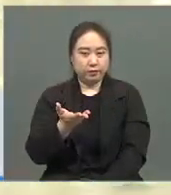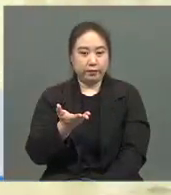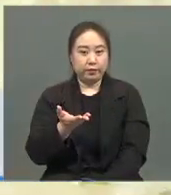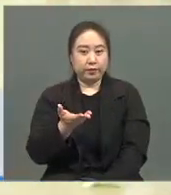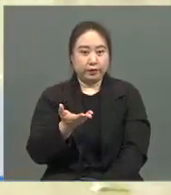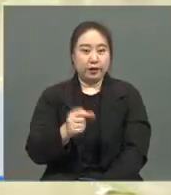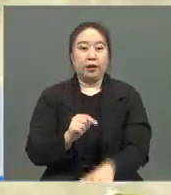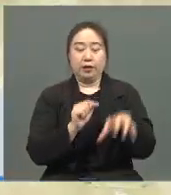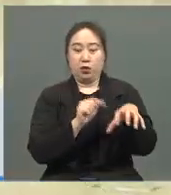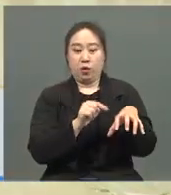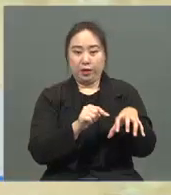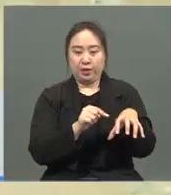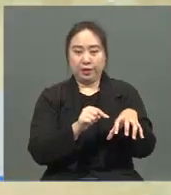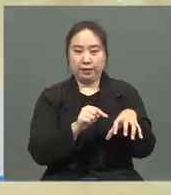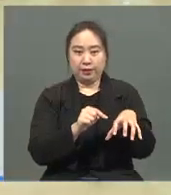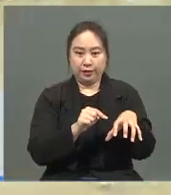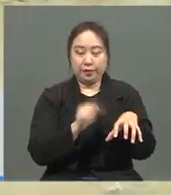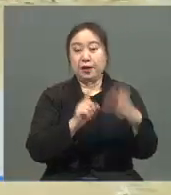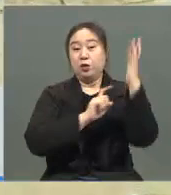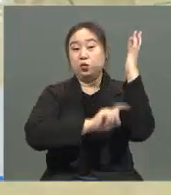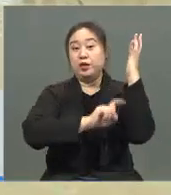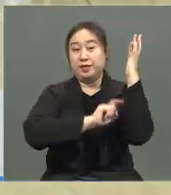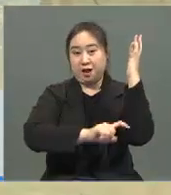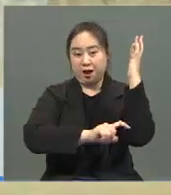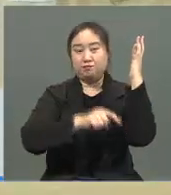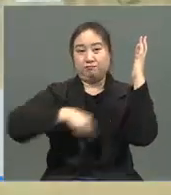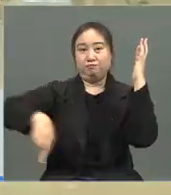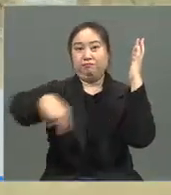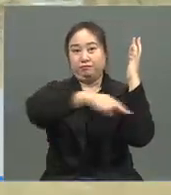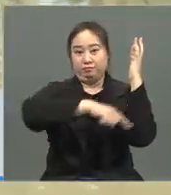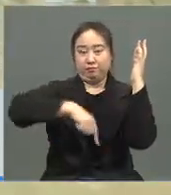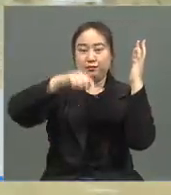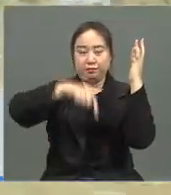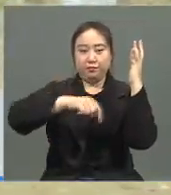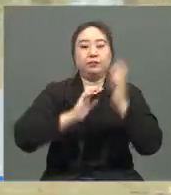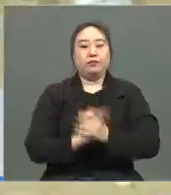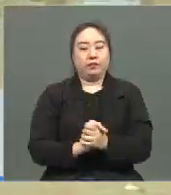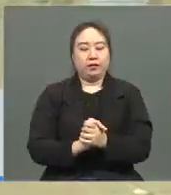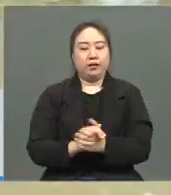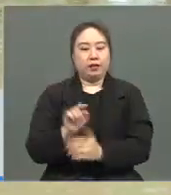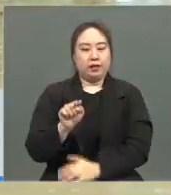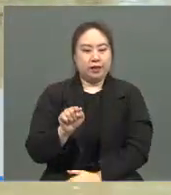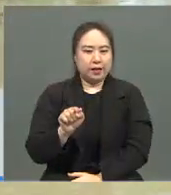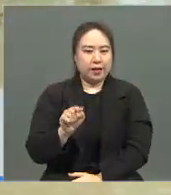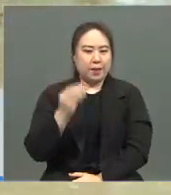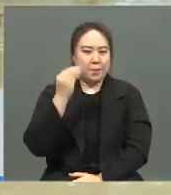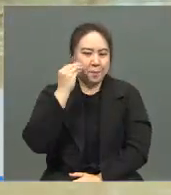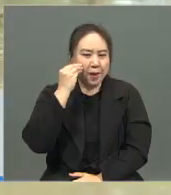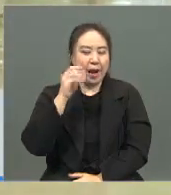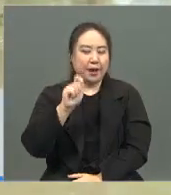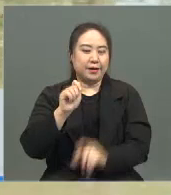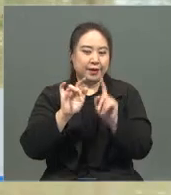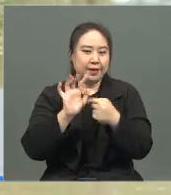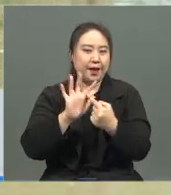อกค่ะว่าพื้นที่ตรงนี้เป็นพื้นที่สวนยางซะส่วนใหญ่นะคะแล้วก็ที่บ้านไอ้เต็งเองก็จะเป็